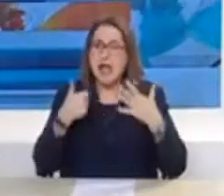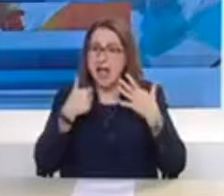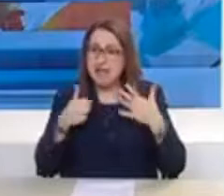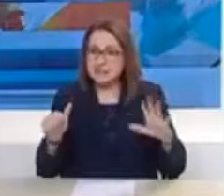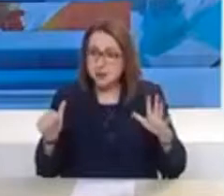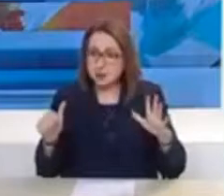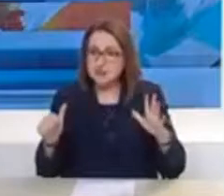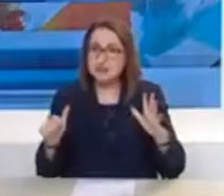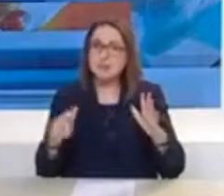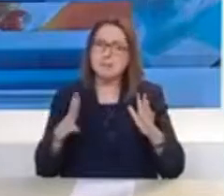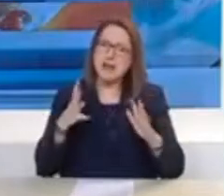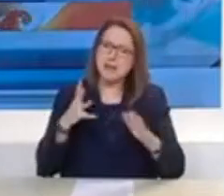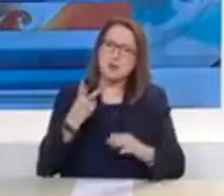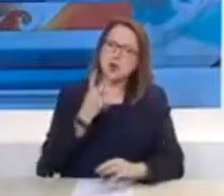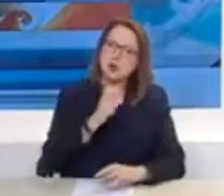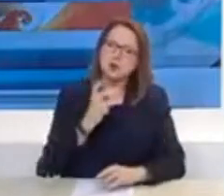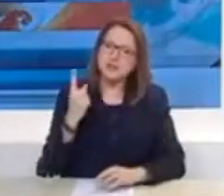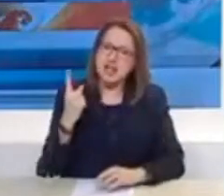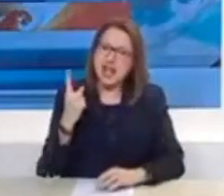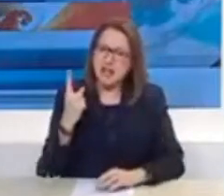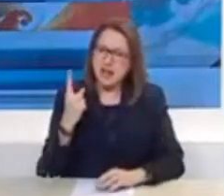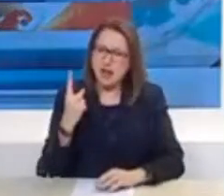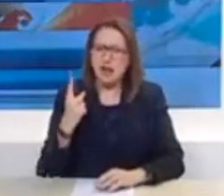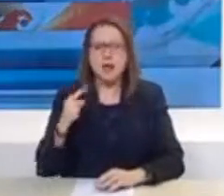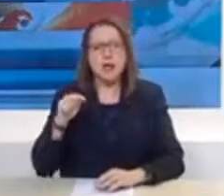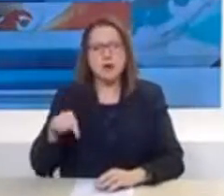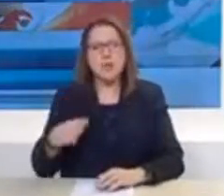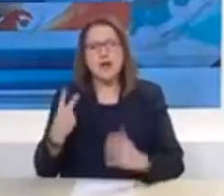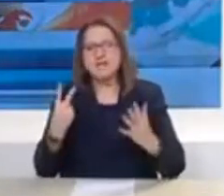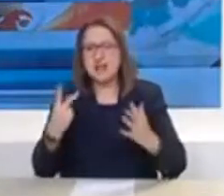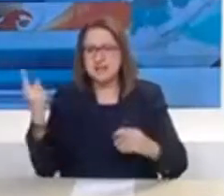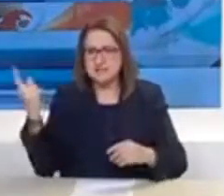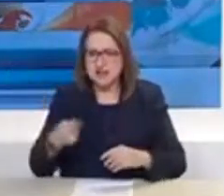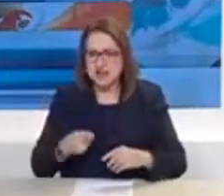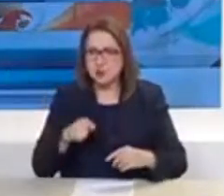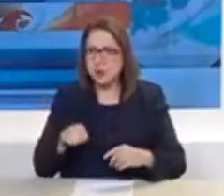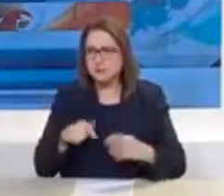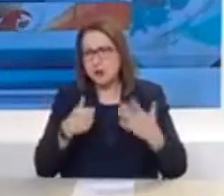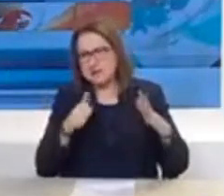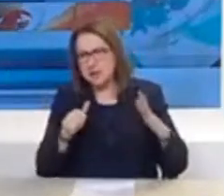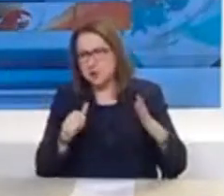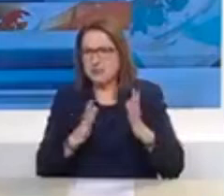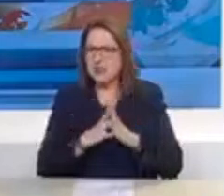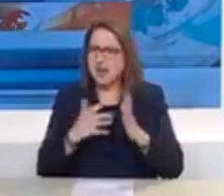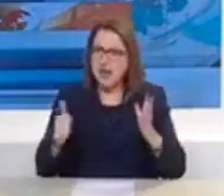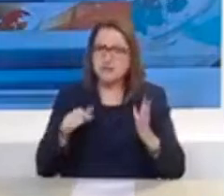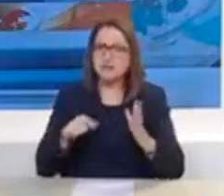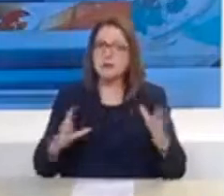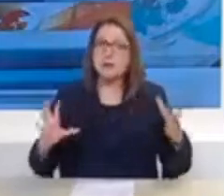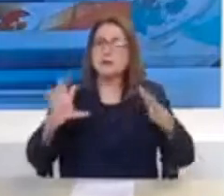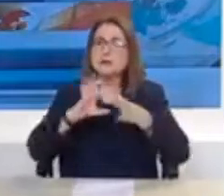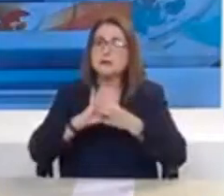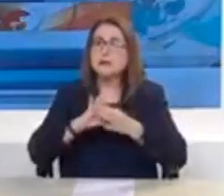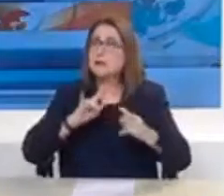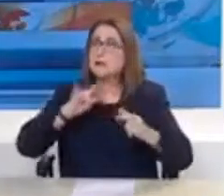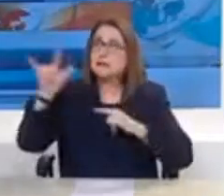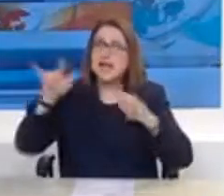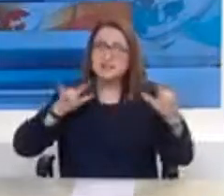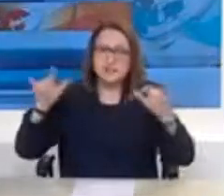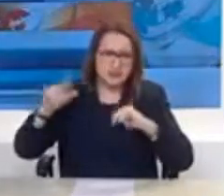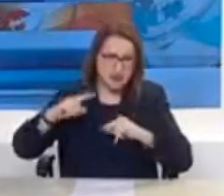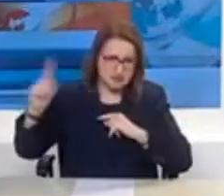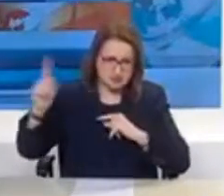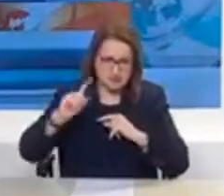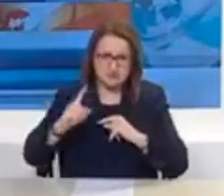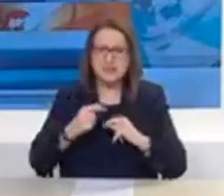616, δηλαδή το 21,7% θεωρούνται σχετιζόμενα με ταξίδι από το εξωτερικό και